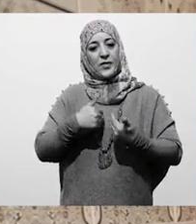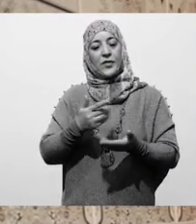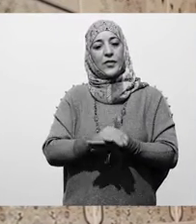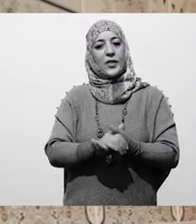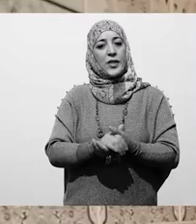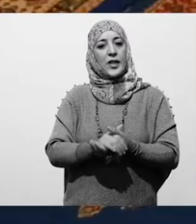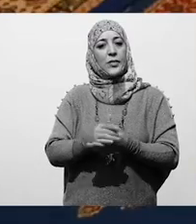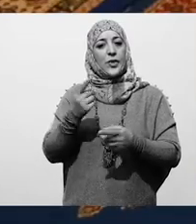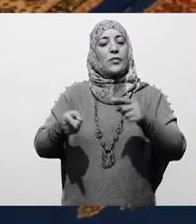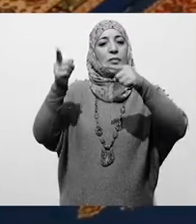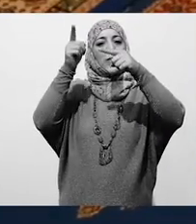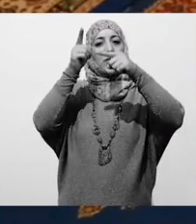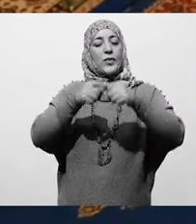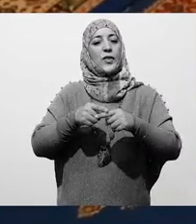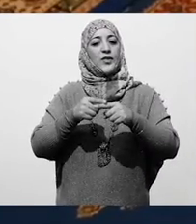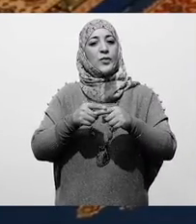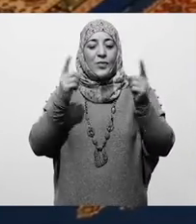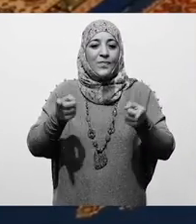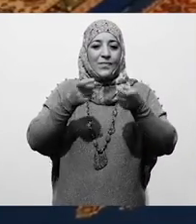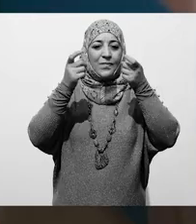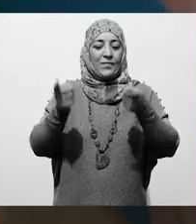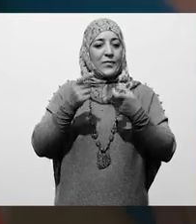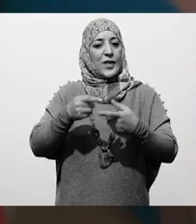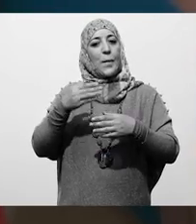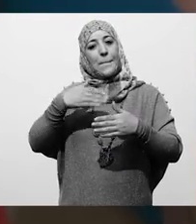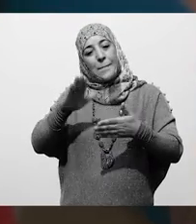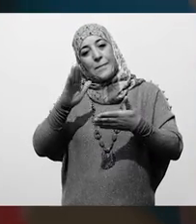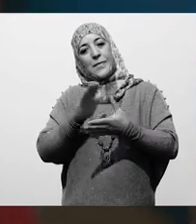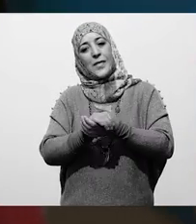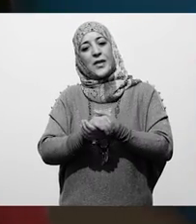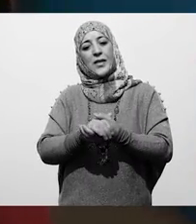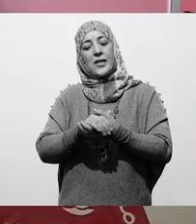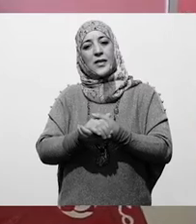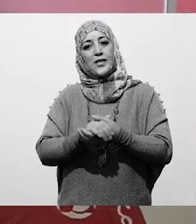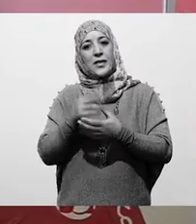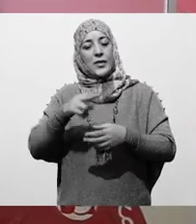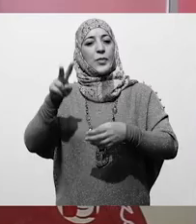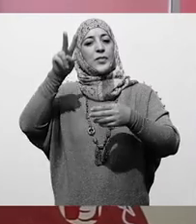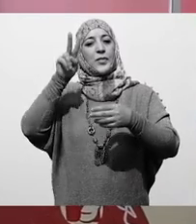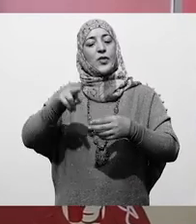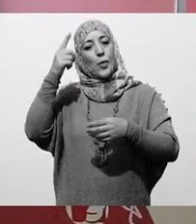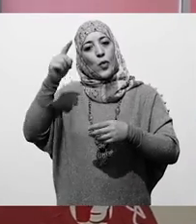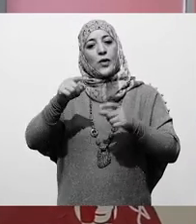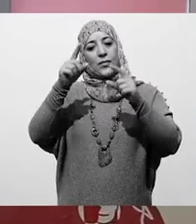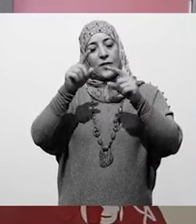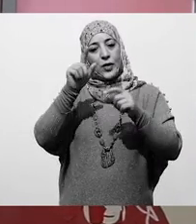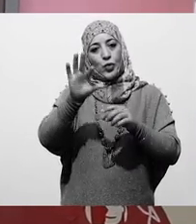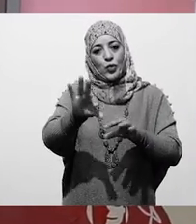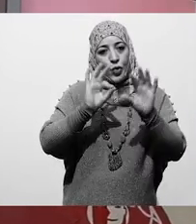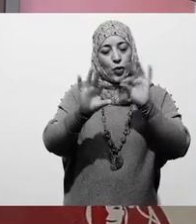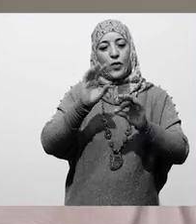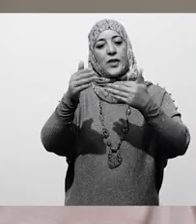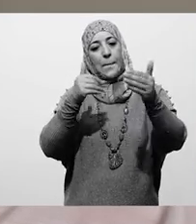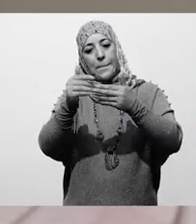taekwondo. Et en même temps, l'offrir à la rééducation. Malheureusement, on a un club, mais n'a pas assez spacieux pour